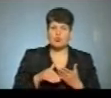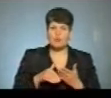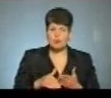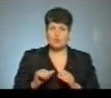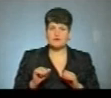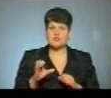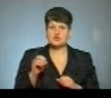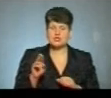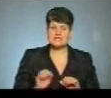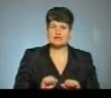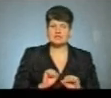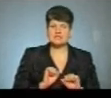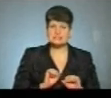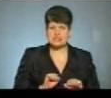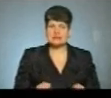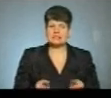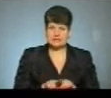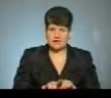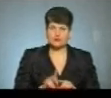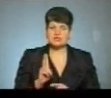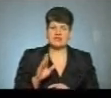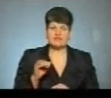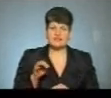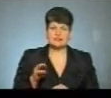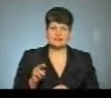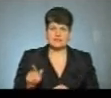управління соціального захисту, також в квітні